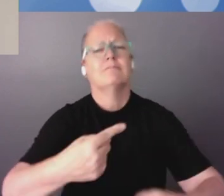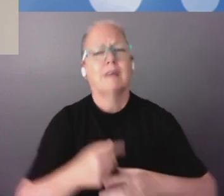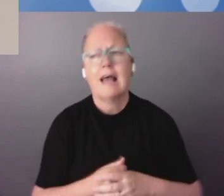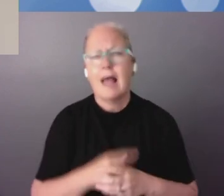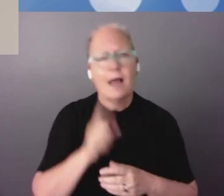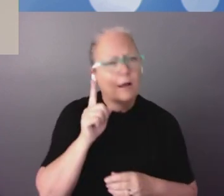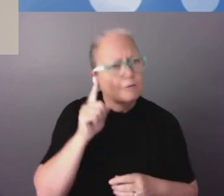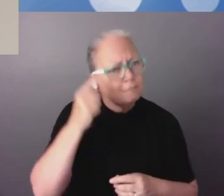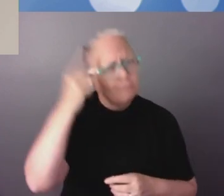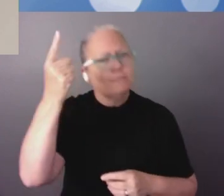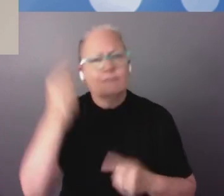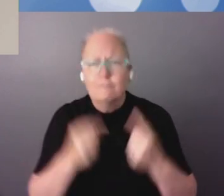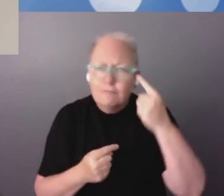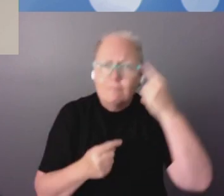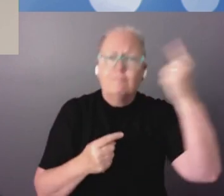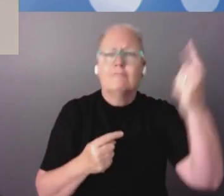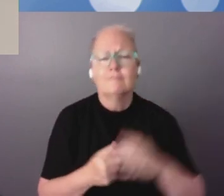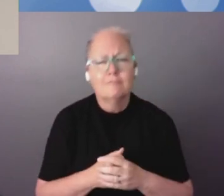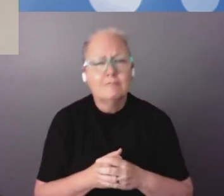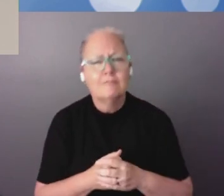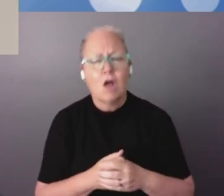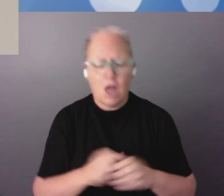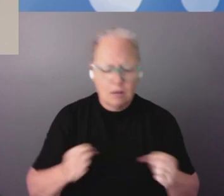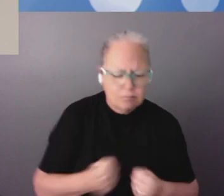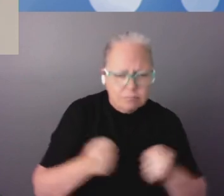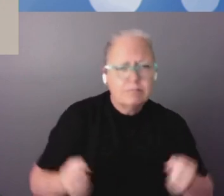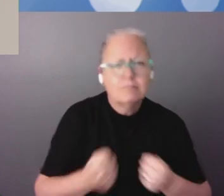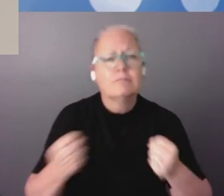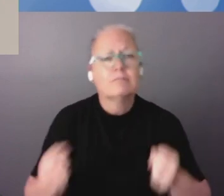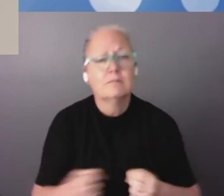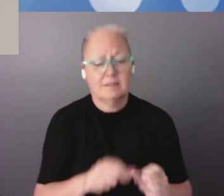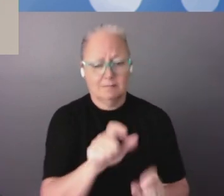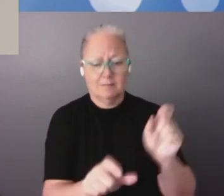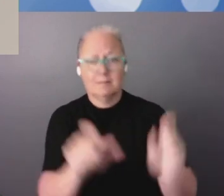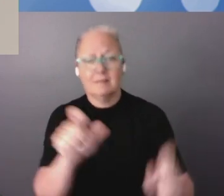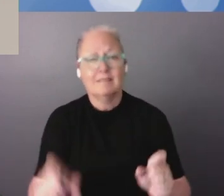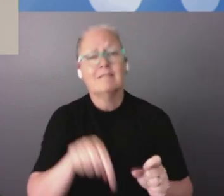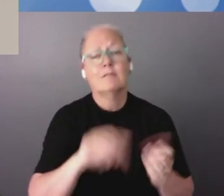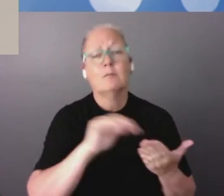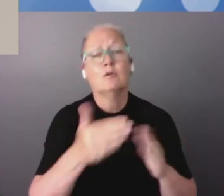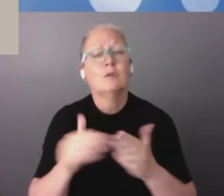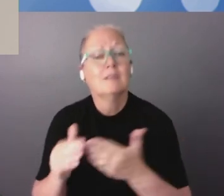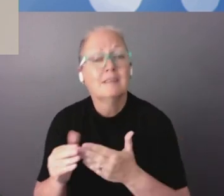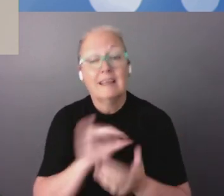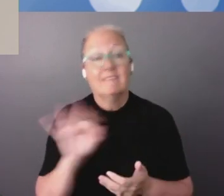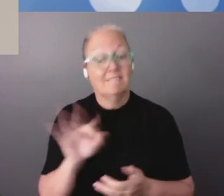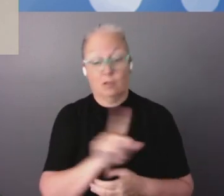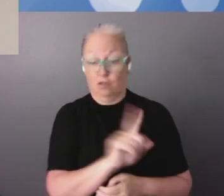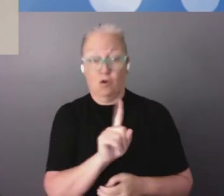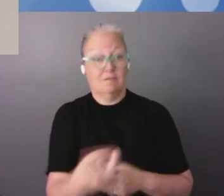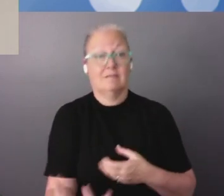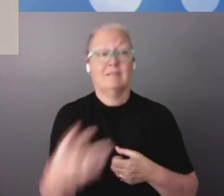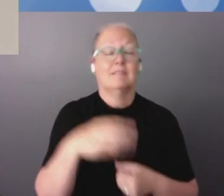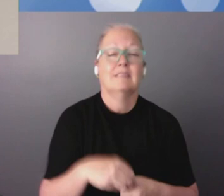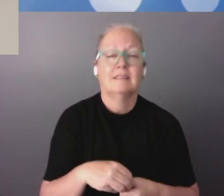是我们城市的这个过程，也是我们的公民的一个过程。这如果我们没有